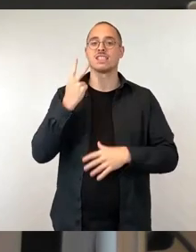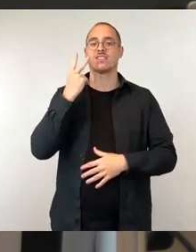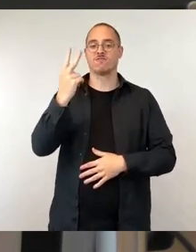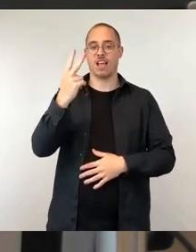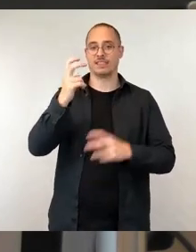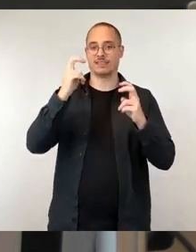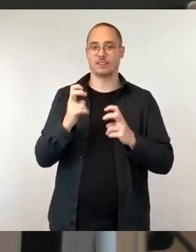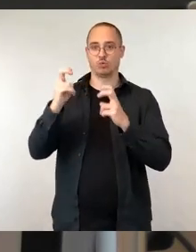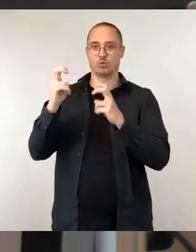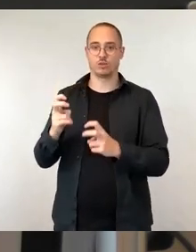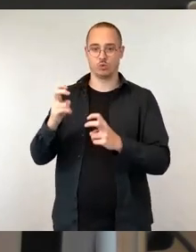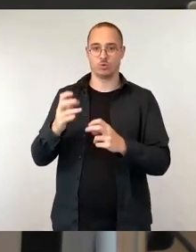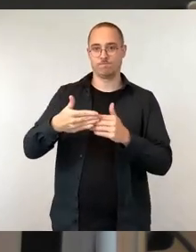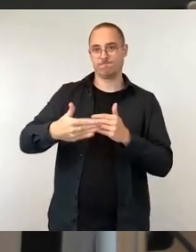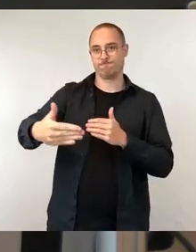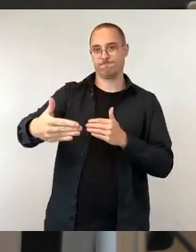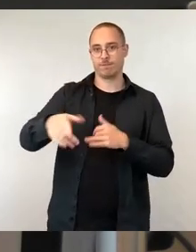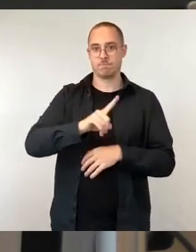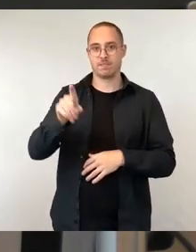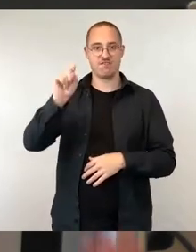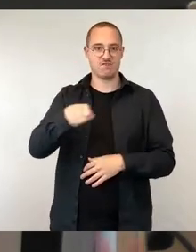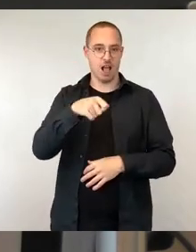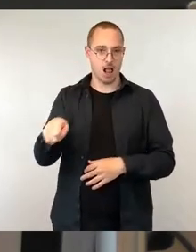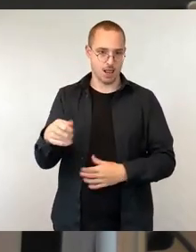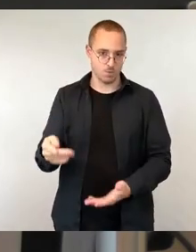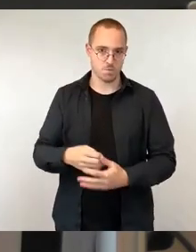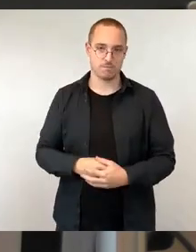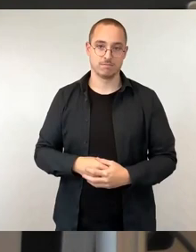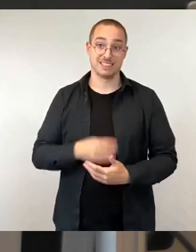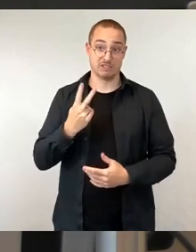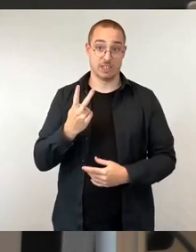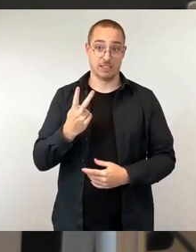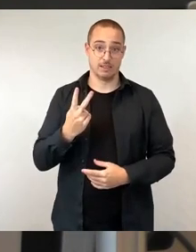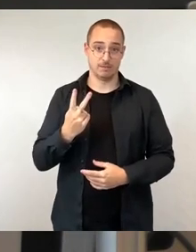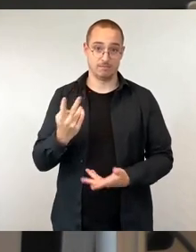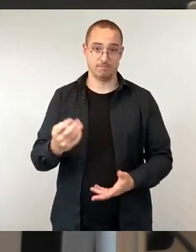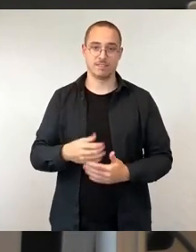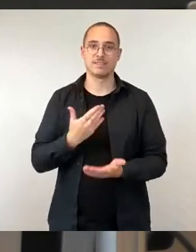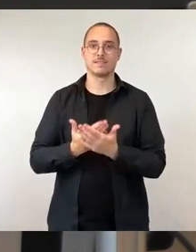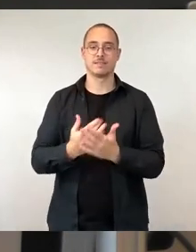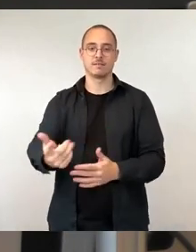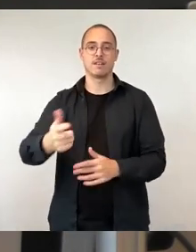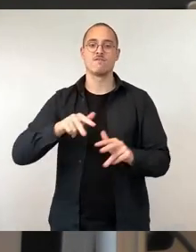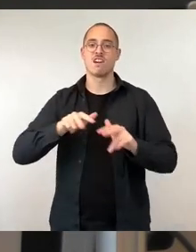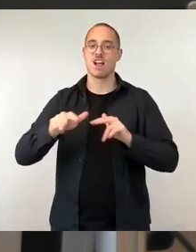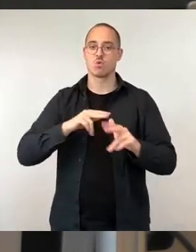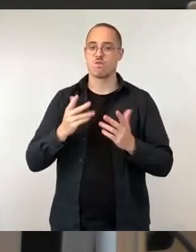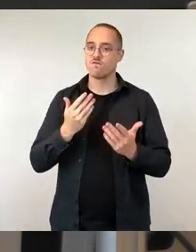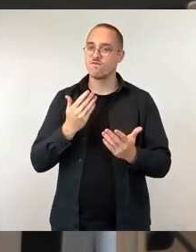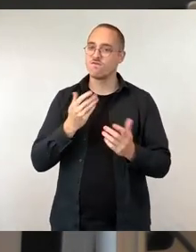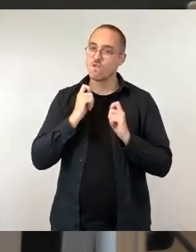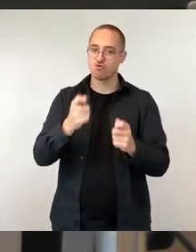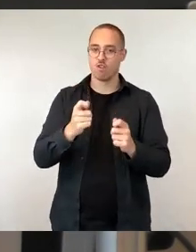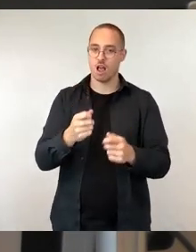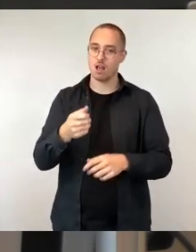2. Insofern ist der Verwaltungsvorschlag, den der Oberbürgermeister eingebracht hat, nämlich den Weg